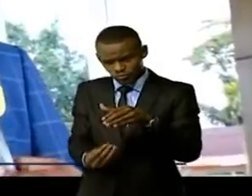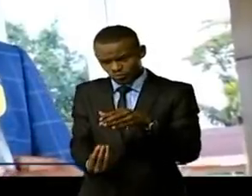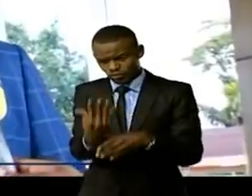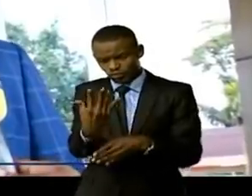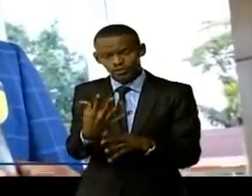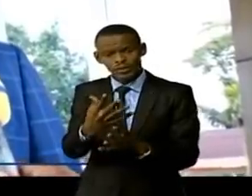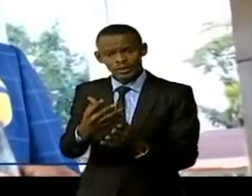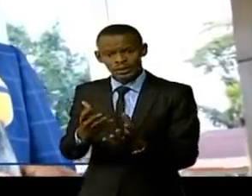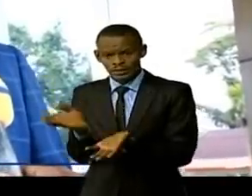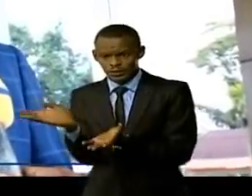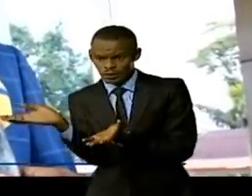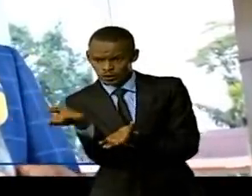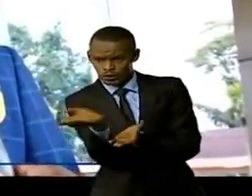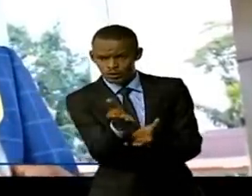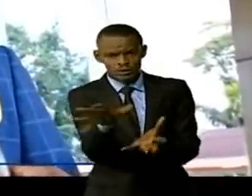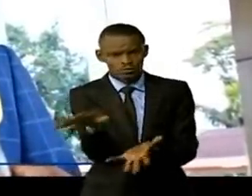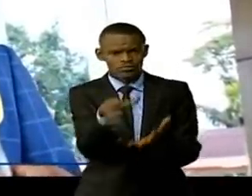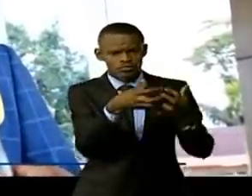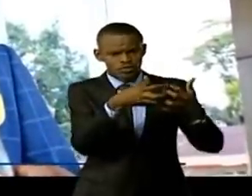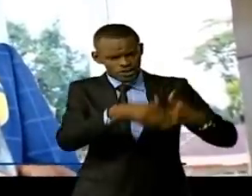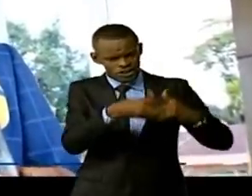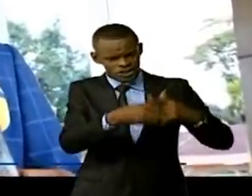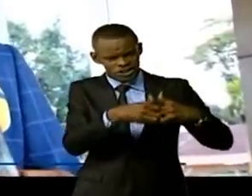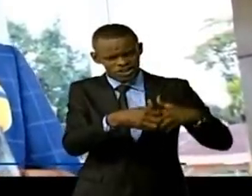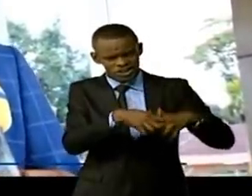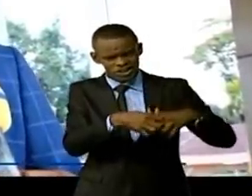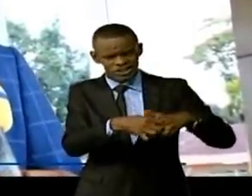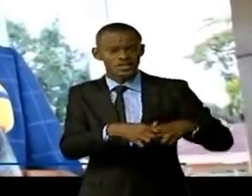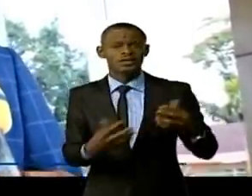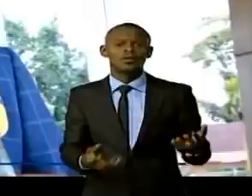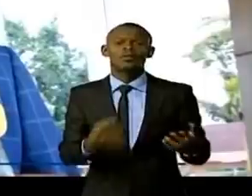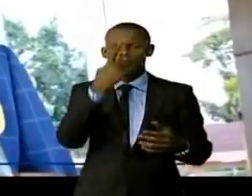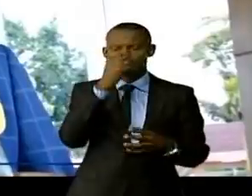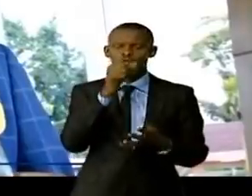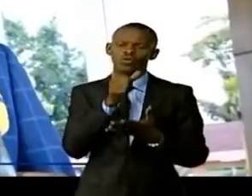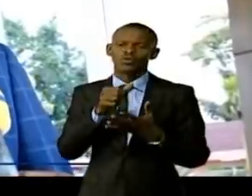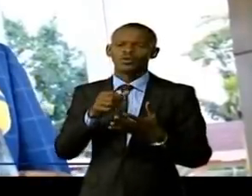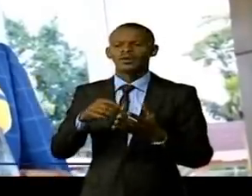provinces. Et pratiquement, nous allons commencer ces